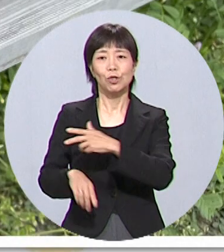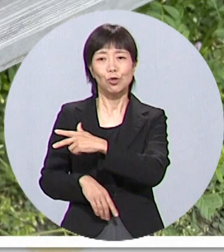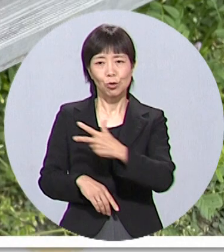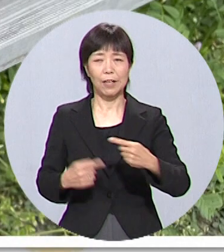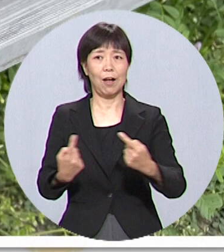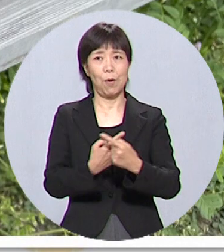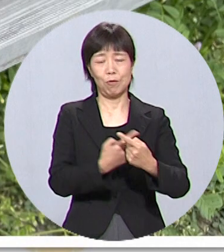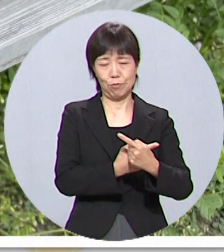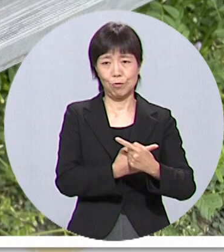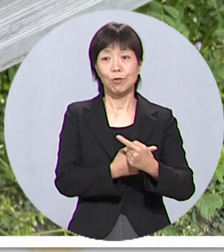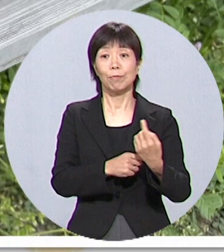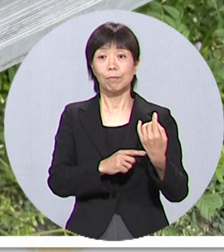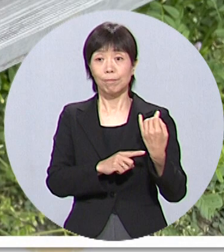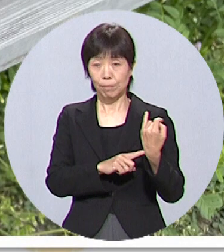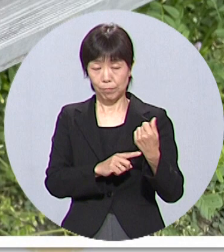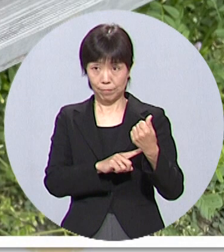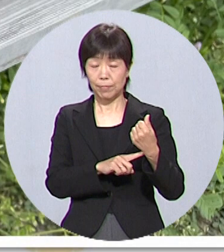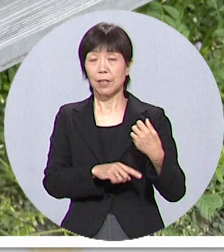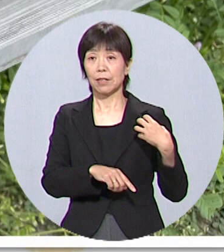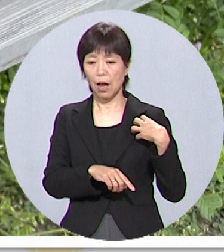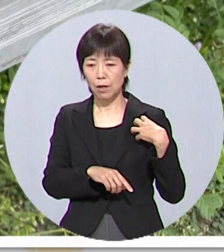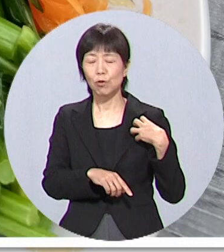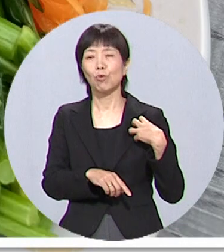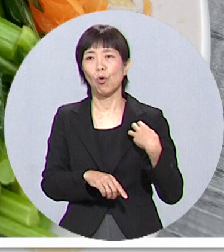は梅干しコロッケと季節野菜のプレートが食べ